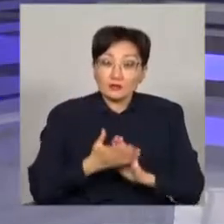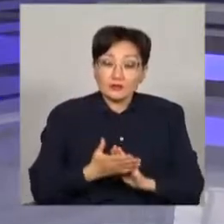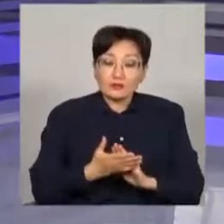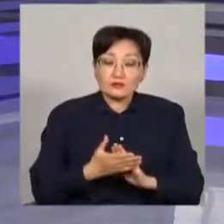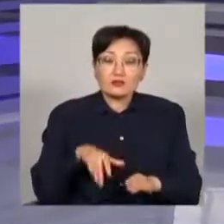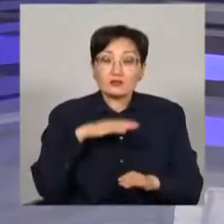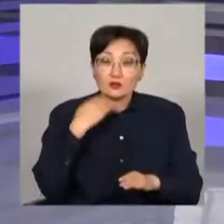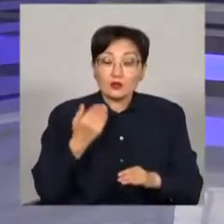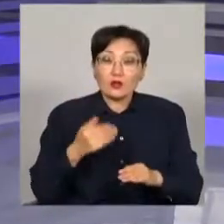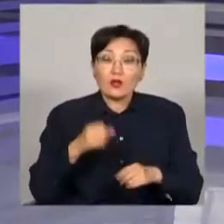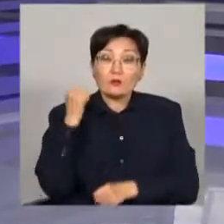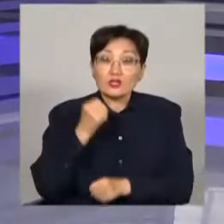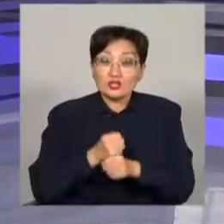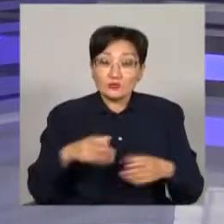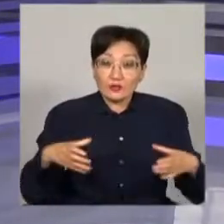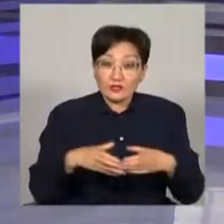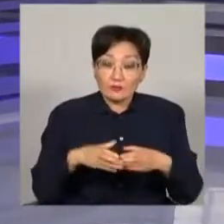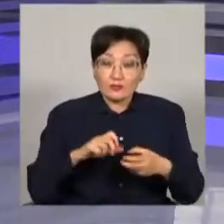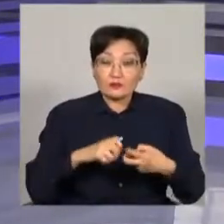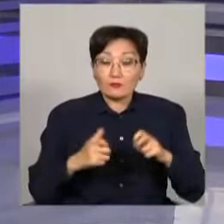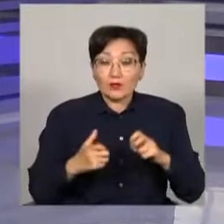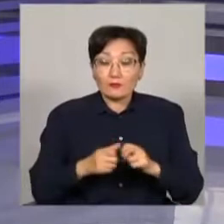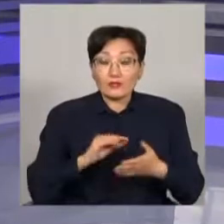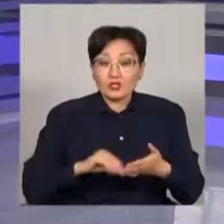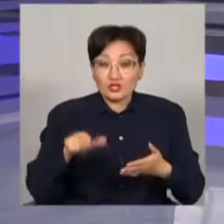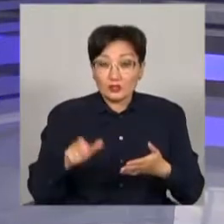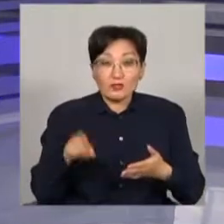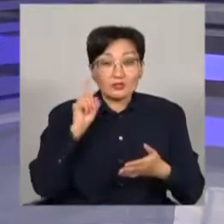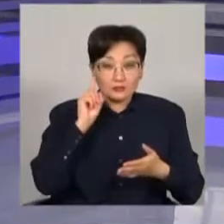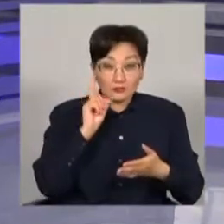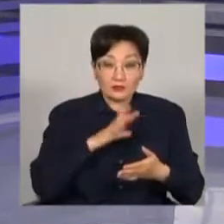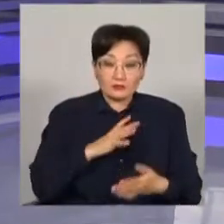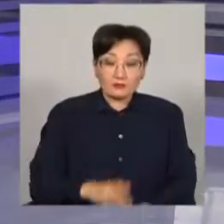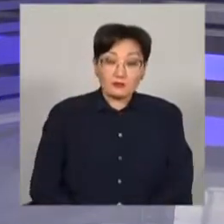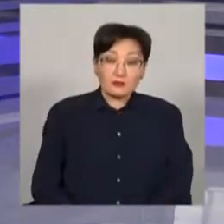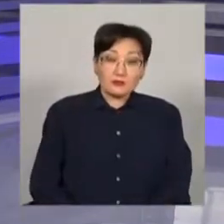құлықсыз болды деген жұмысшылардың жанайқайын әріптесім Әлібек Шынтемір тыңдап келді.